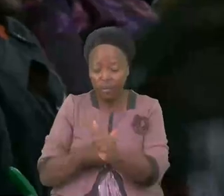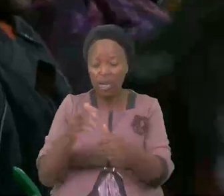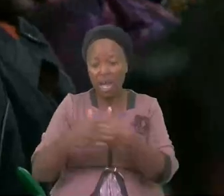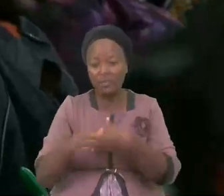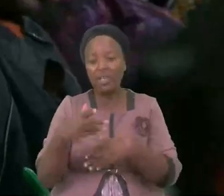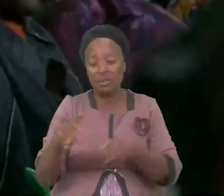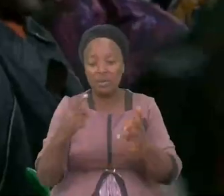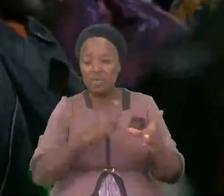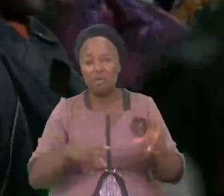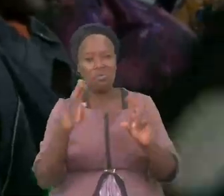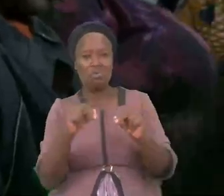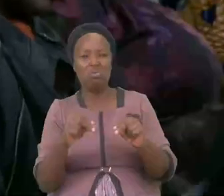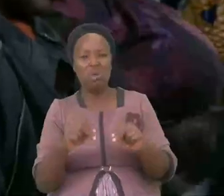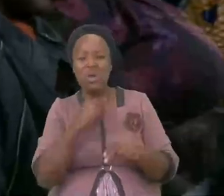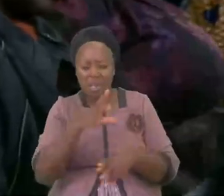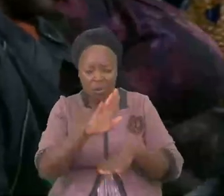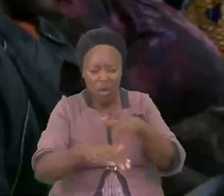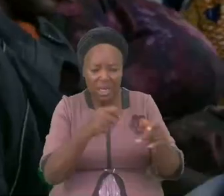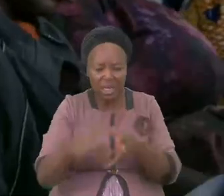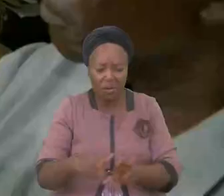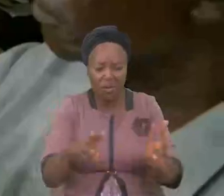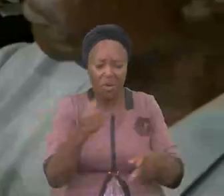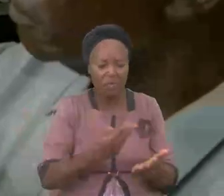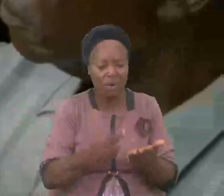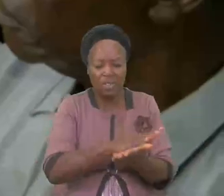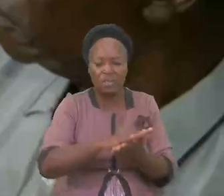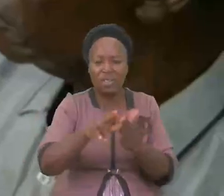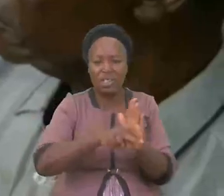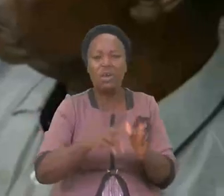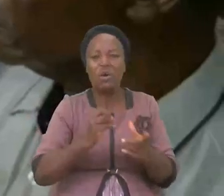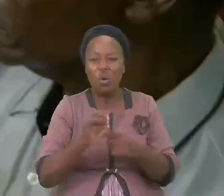Est-ce qu'il suivait la justice?